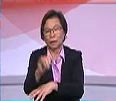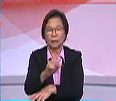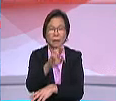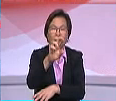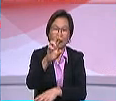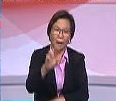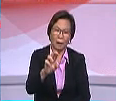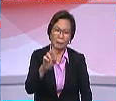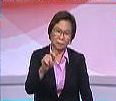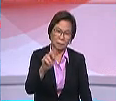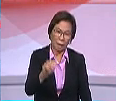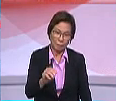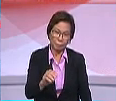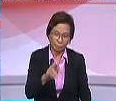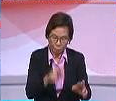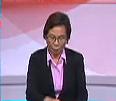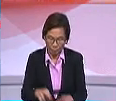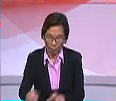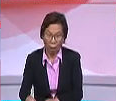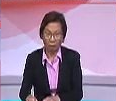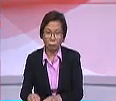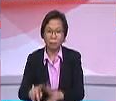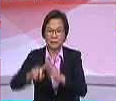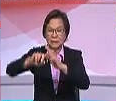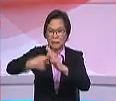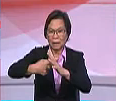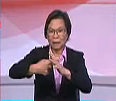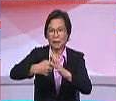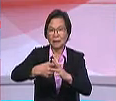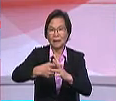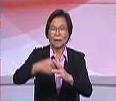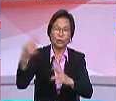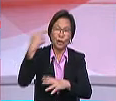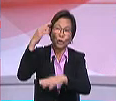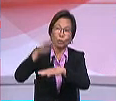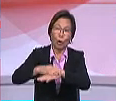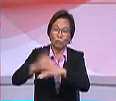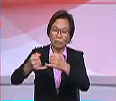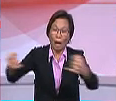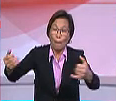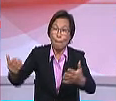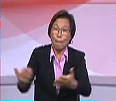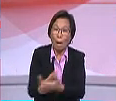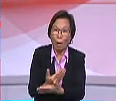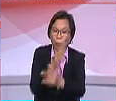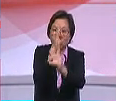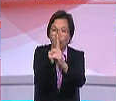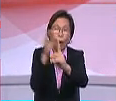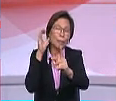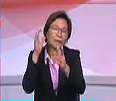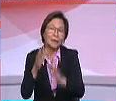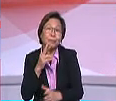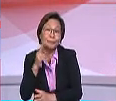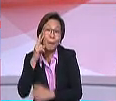Radio Televisyen Malaysia RTM dalam perancangan untuk memperkenalkan saluran radio dalam talian baru menyasar pendengar